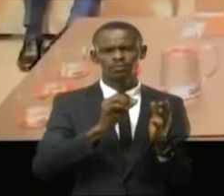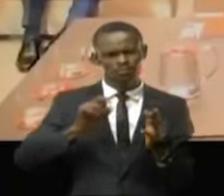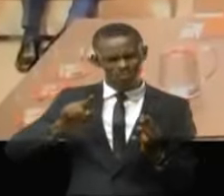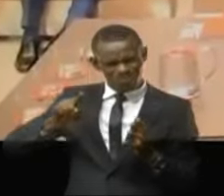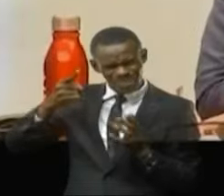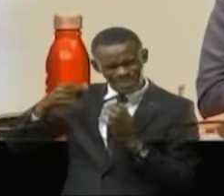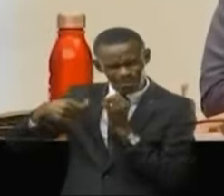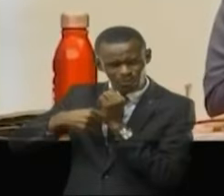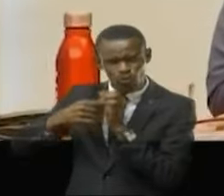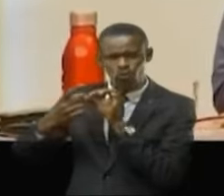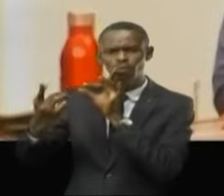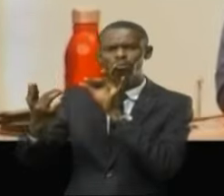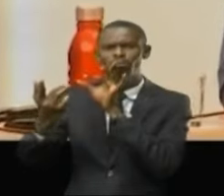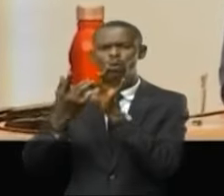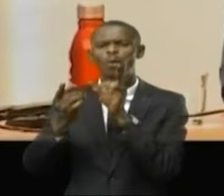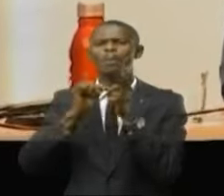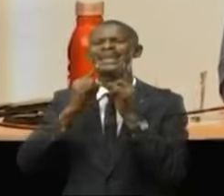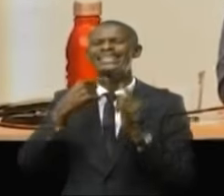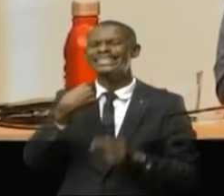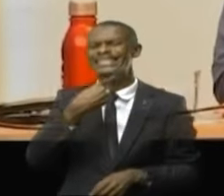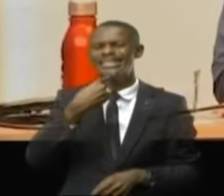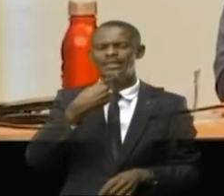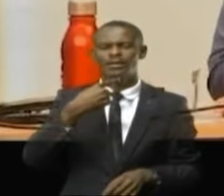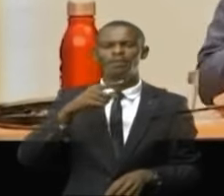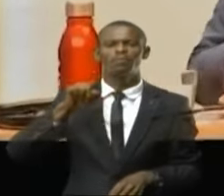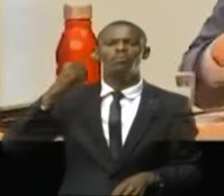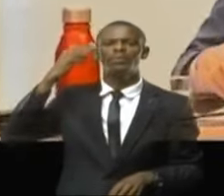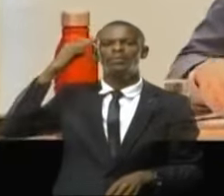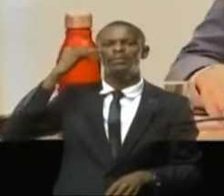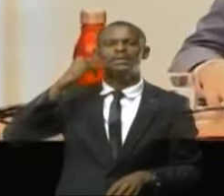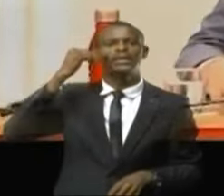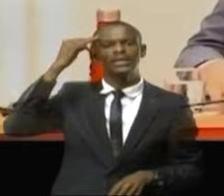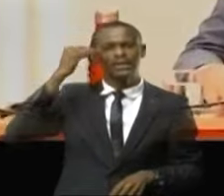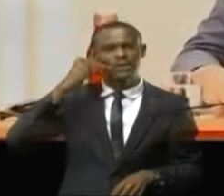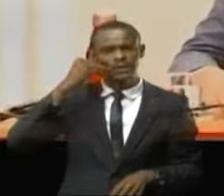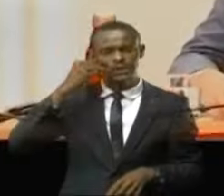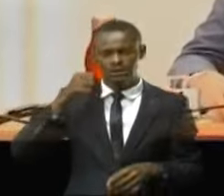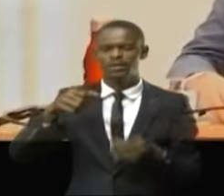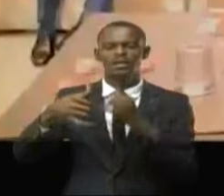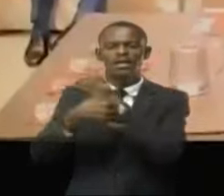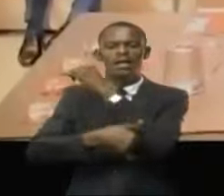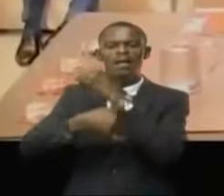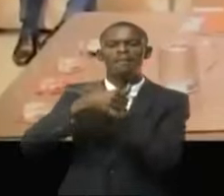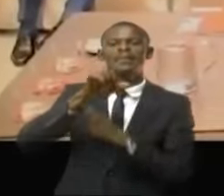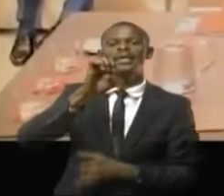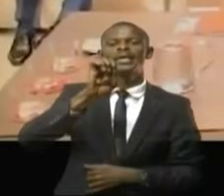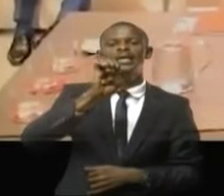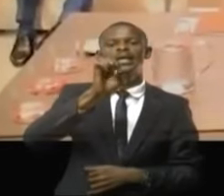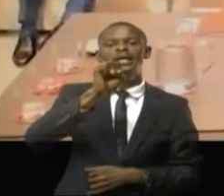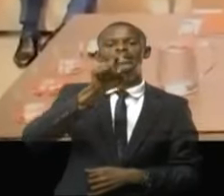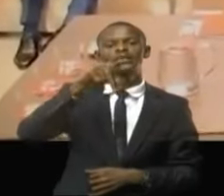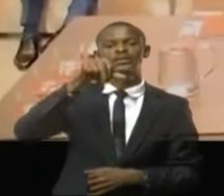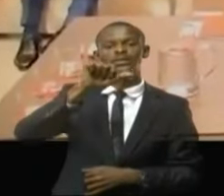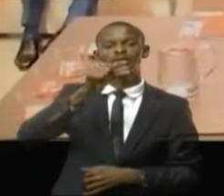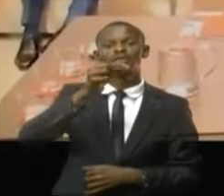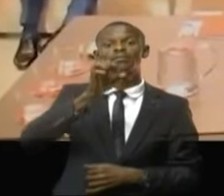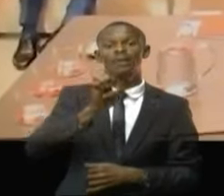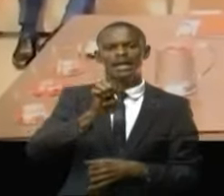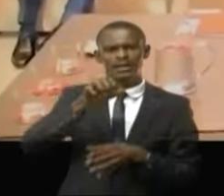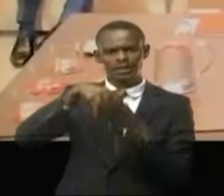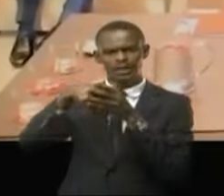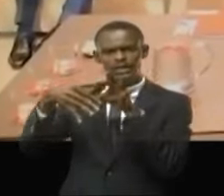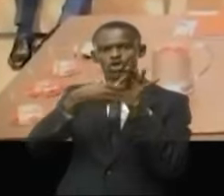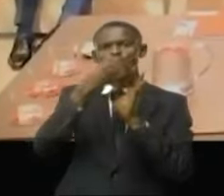ministre espagnol, Pedro Sanchez, président de l'international socialiste et président en exercice de l'Union européenne. Accompagné